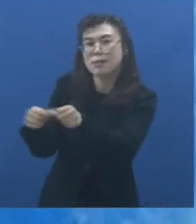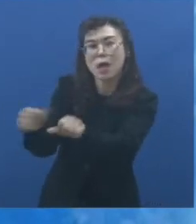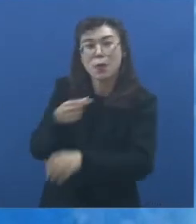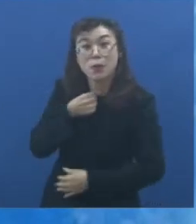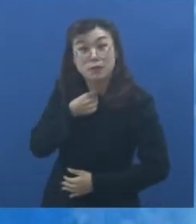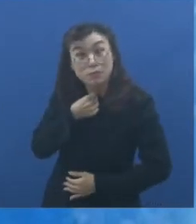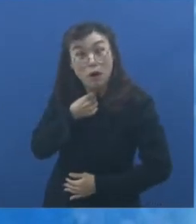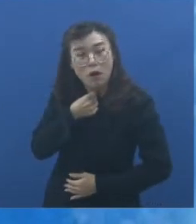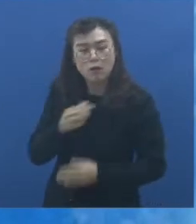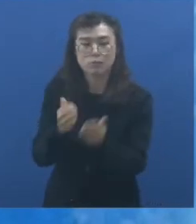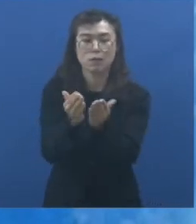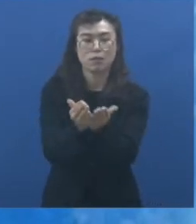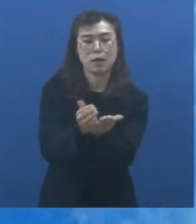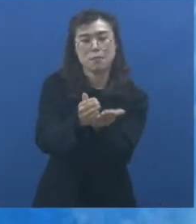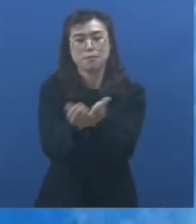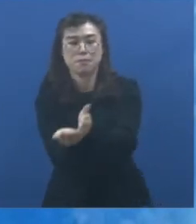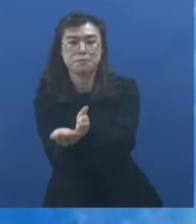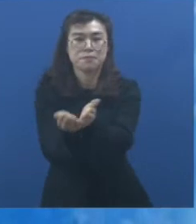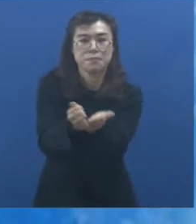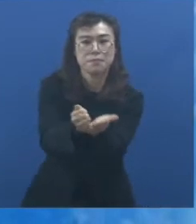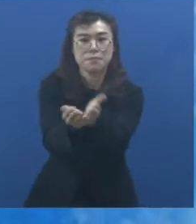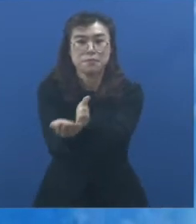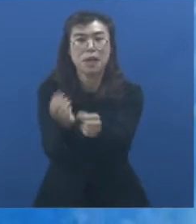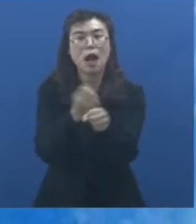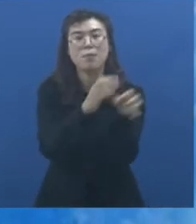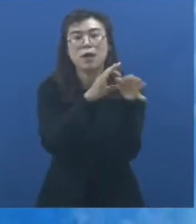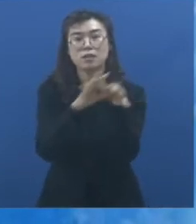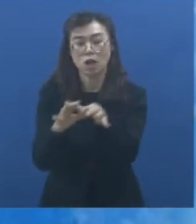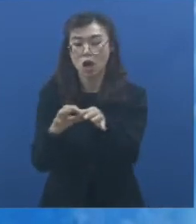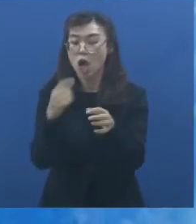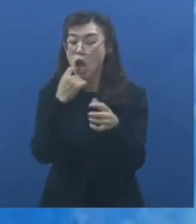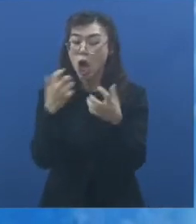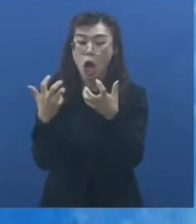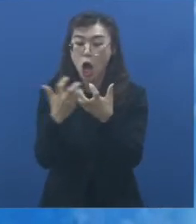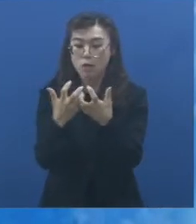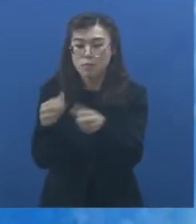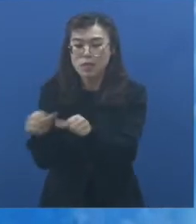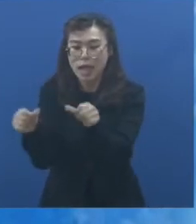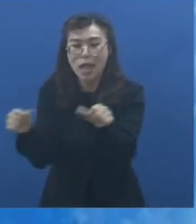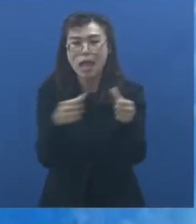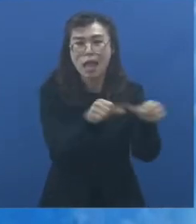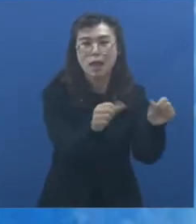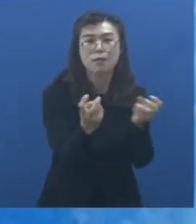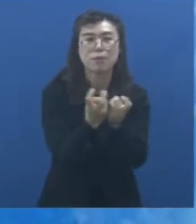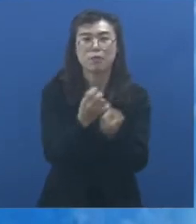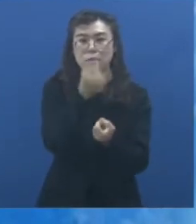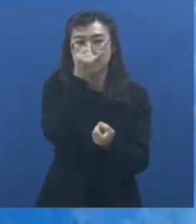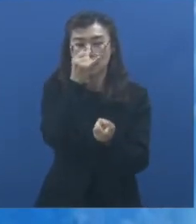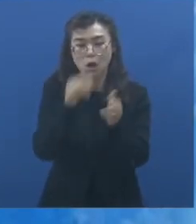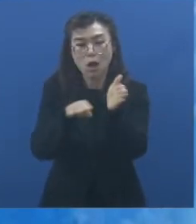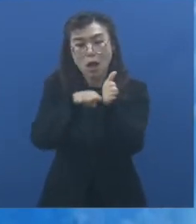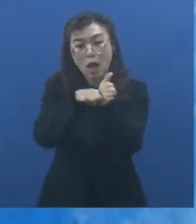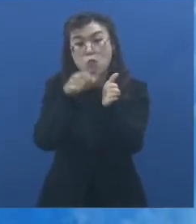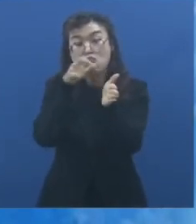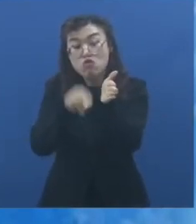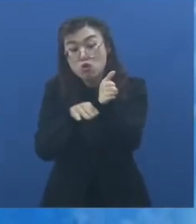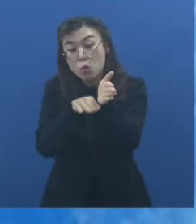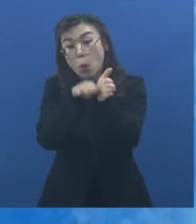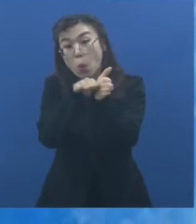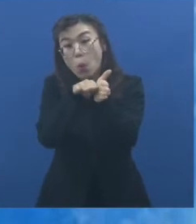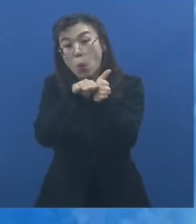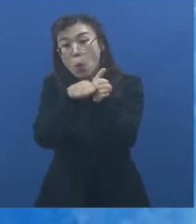하냐면 기우뚱 교통 하면서 배가 이제 기울어 주시는데 그건 않아 4 역시 물 입자 남이 줘 모를 이동을 해서 짧은 시간에